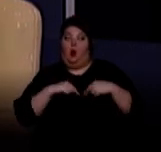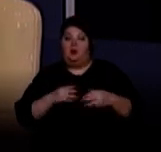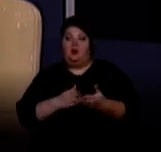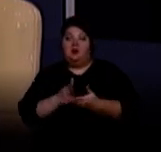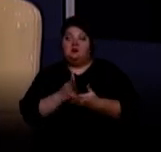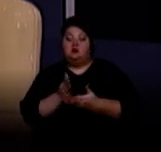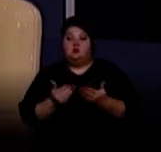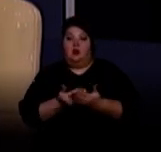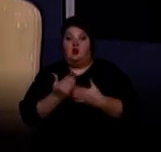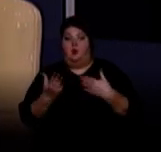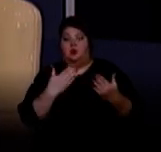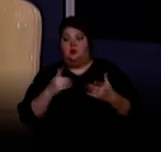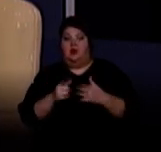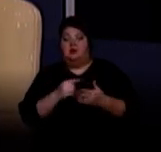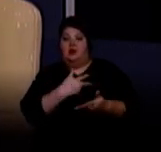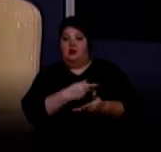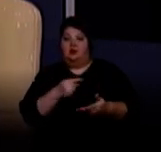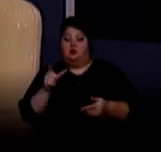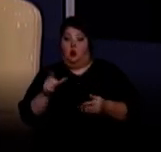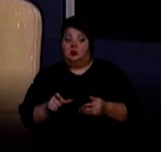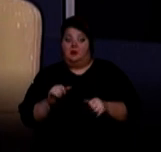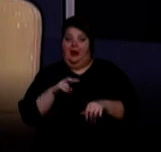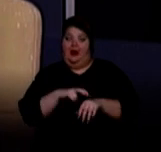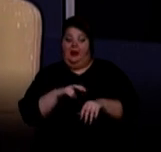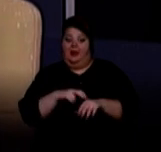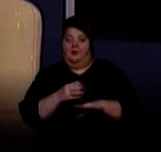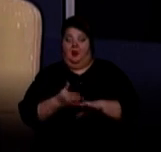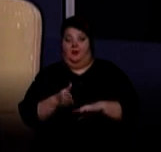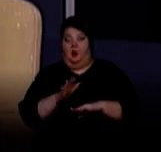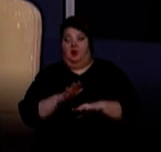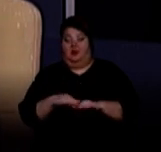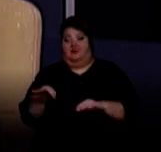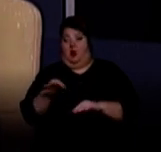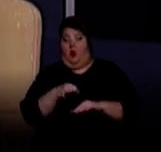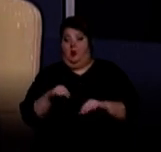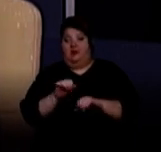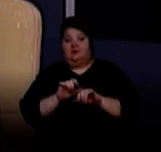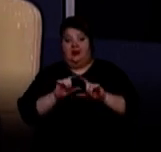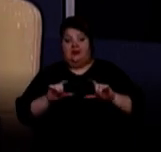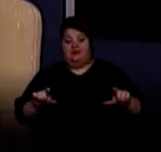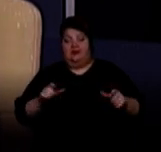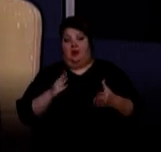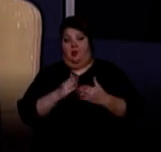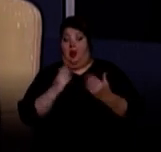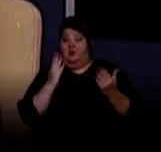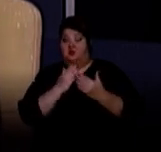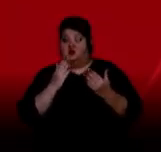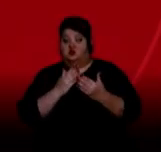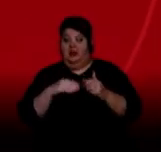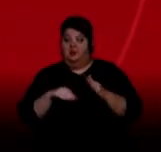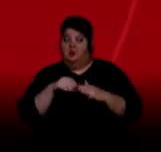новин поспілкувалися із донорами та лікарями Полтавської обласної станції переливання крові. Маємо сюжет про роботу станції під час